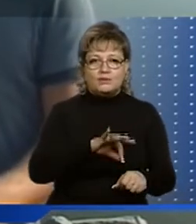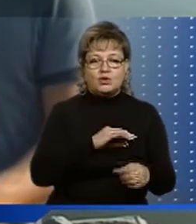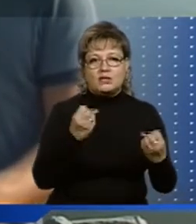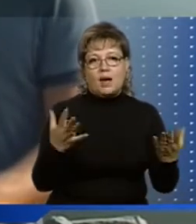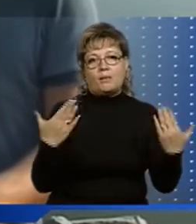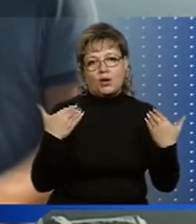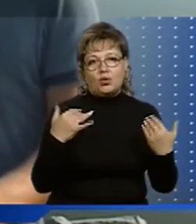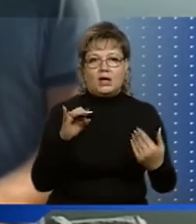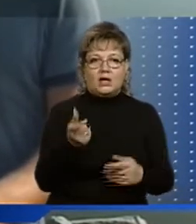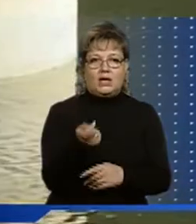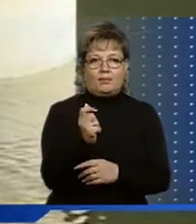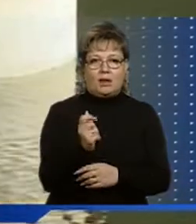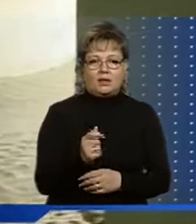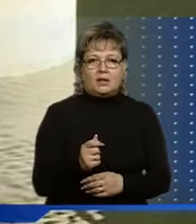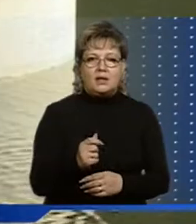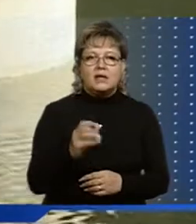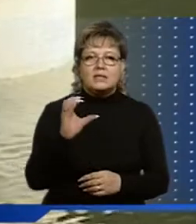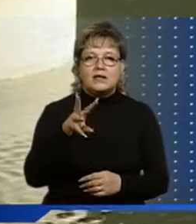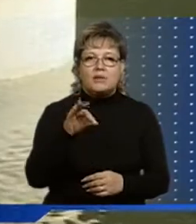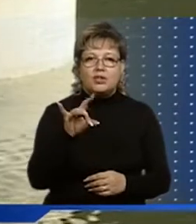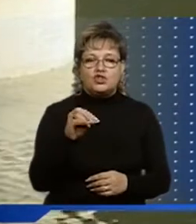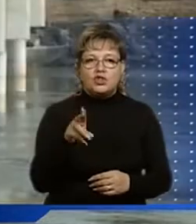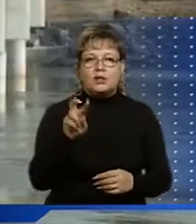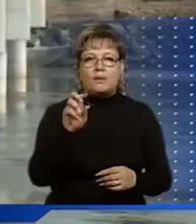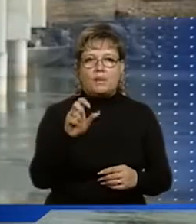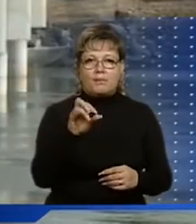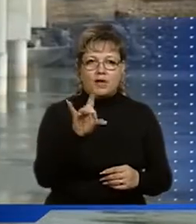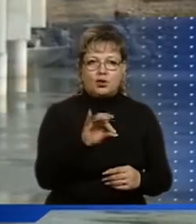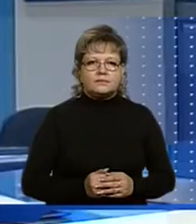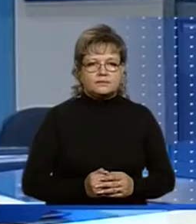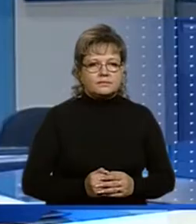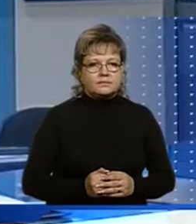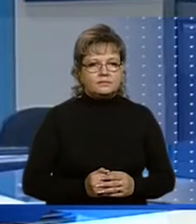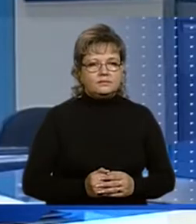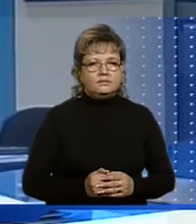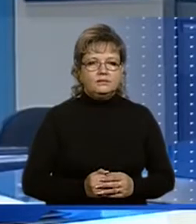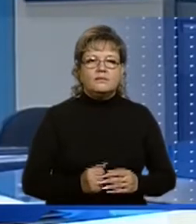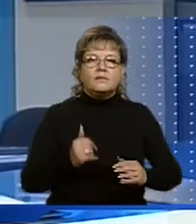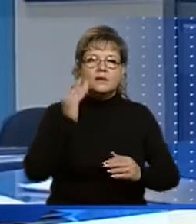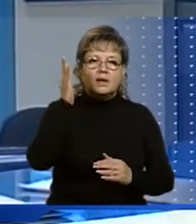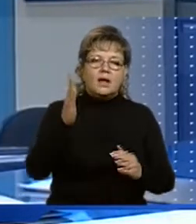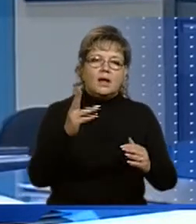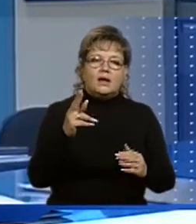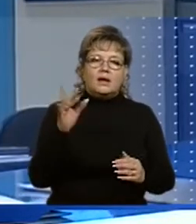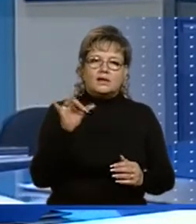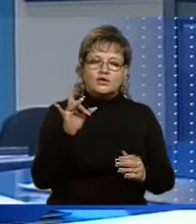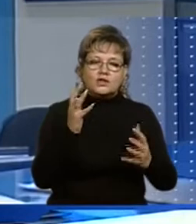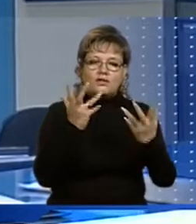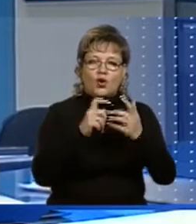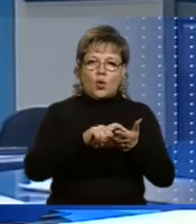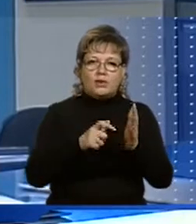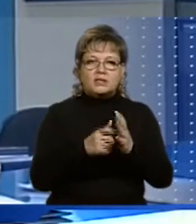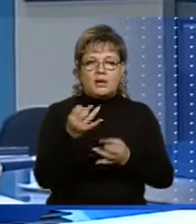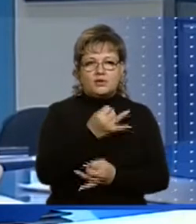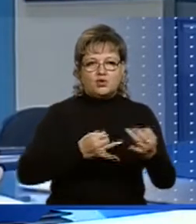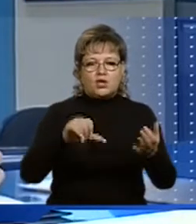речных прогулок и рыбалки. Сергей Мирошниченко, Юрий Бабенко, на Дону. Перспективы Донского промышленного комплекса на этой